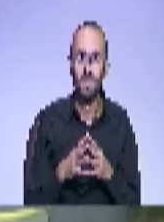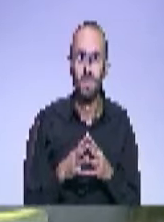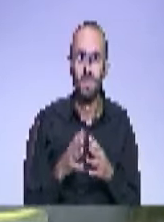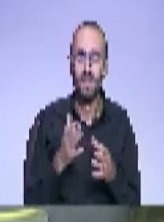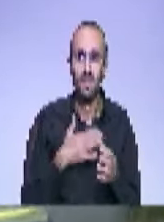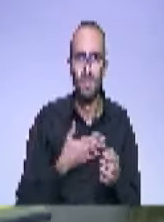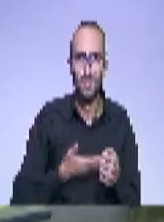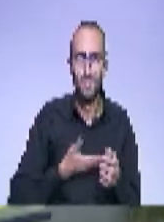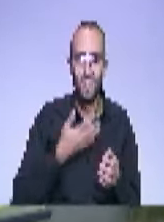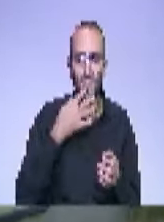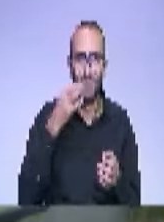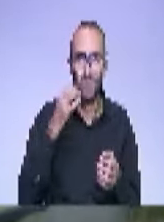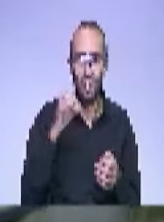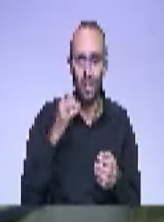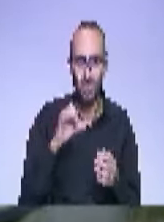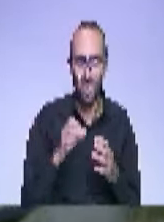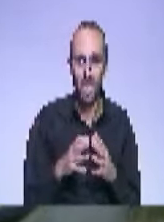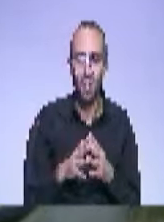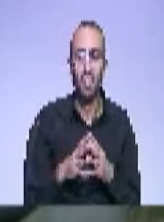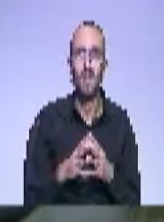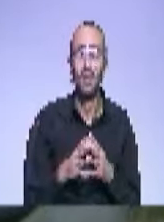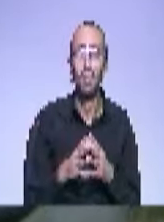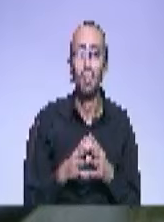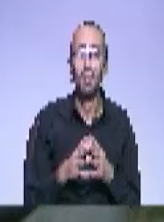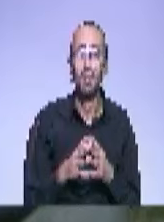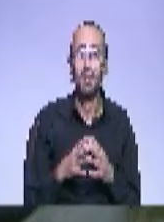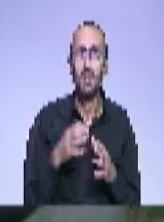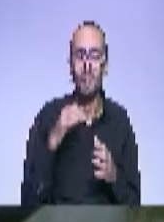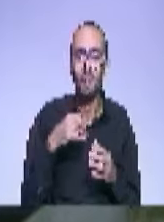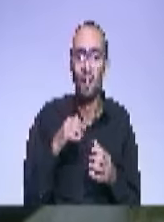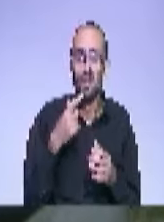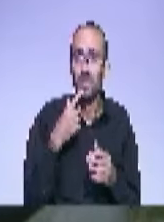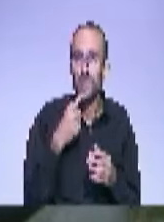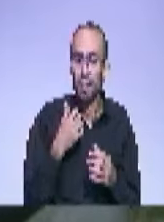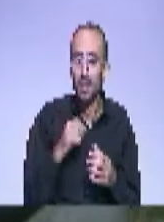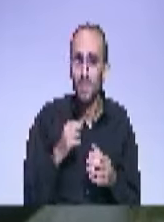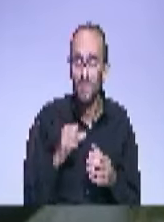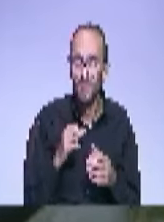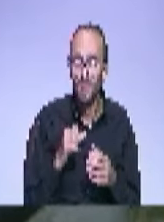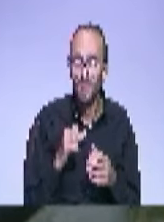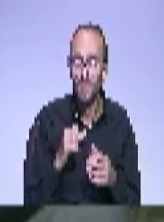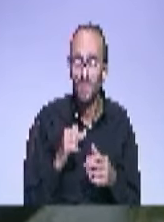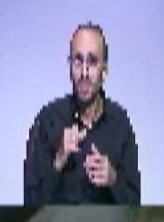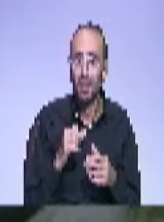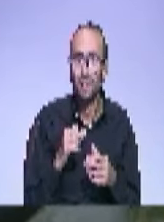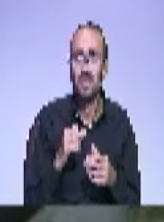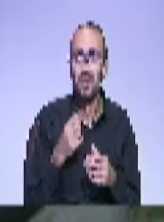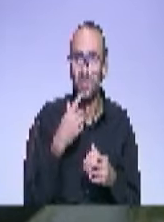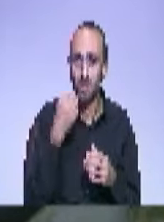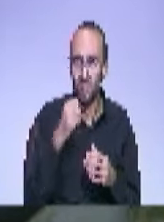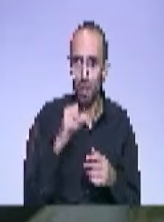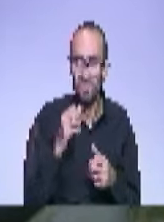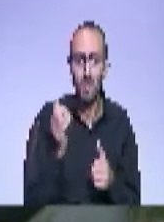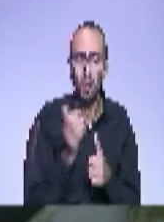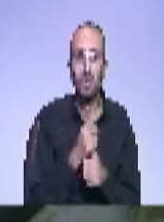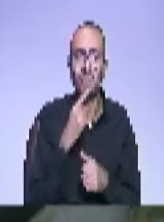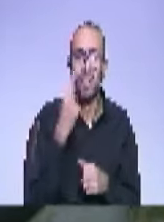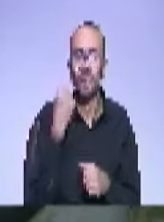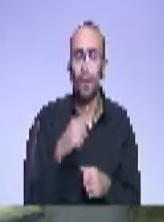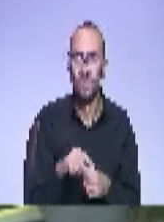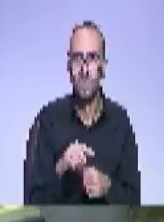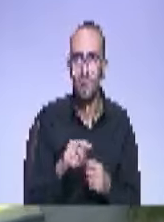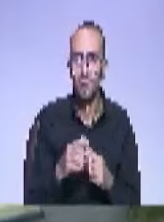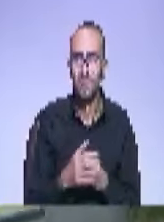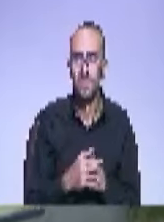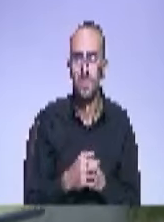عندي 19 سنه حاليا يا هنا، ومتجوزه بقالي سنه ونص. عندها 19 سنه ومتجوزه بقالها سنه ونص. وبقالي